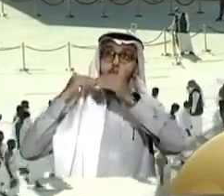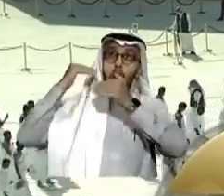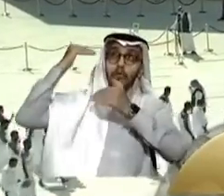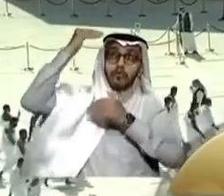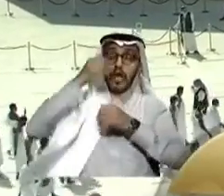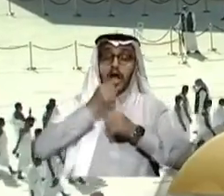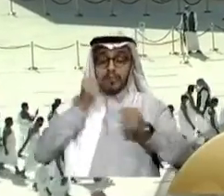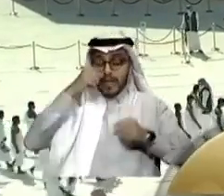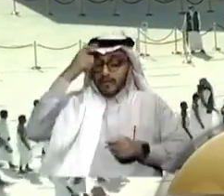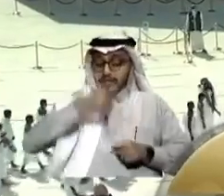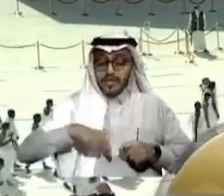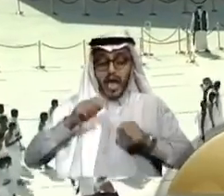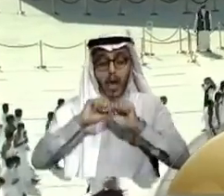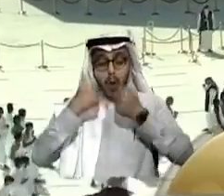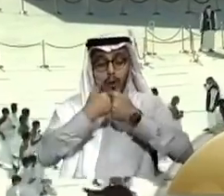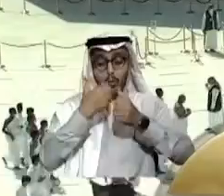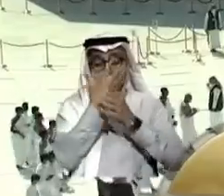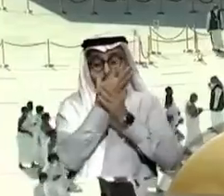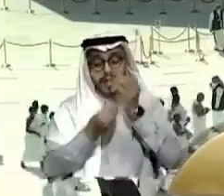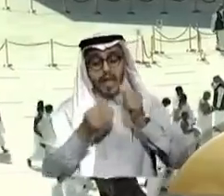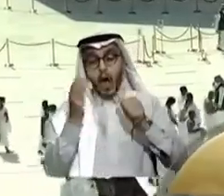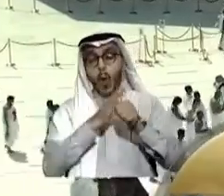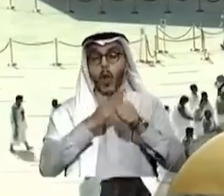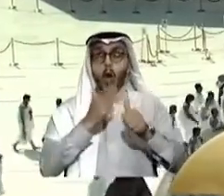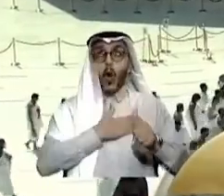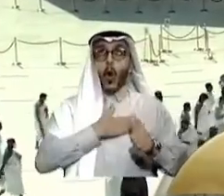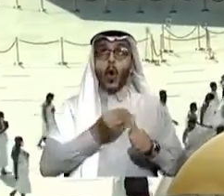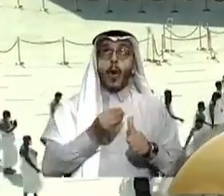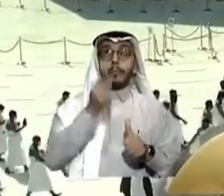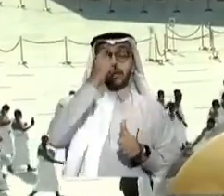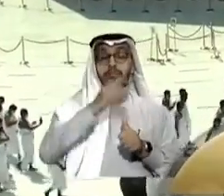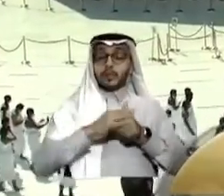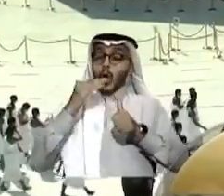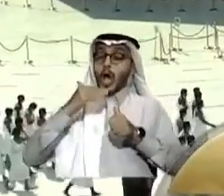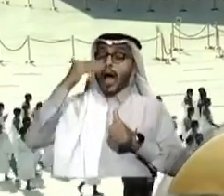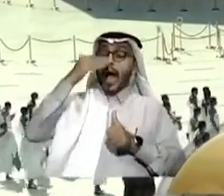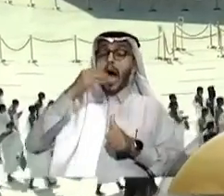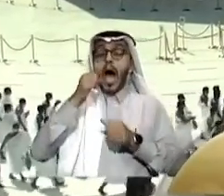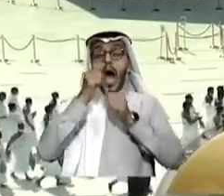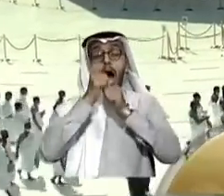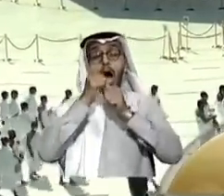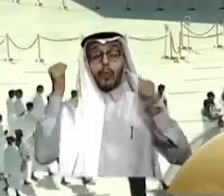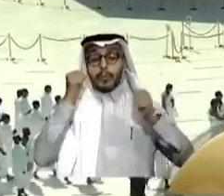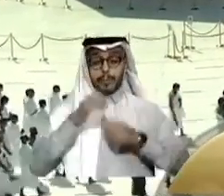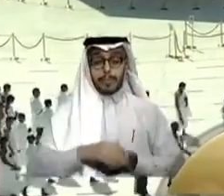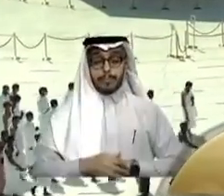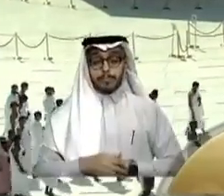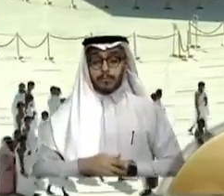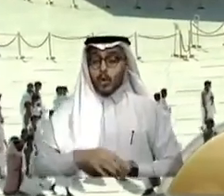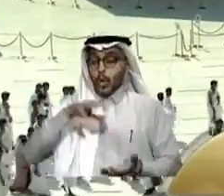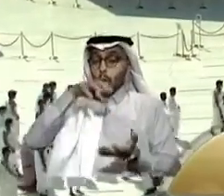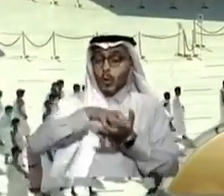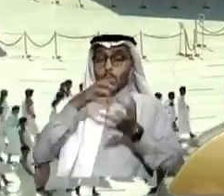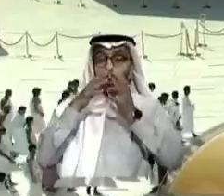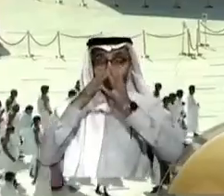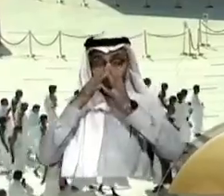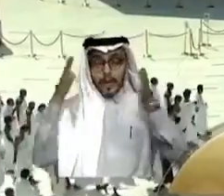محبة النفس والأهل والولد، وتلك مرتبة عظمى ومنزلة